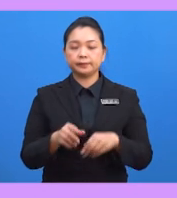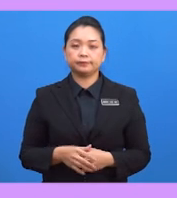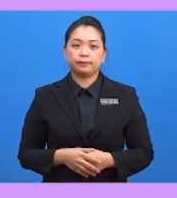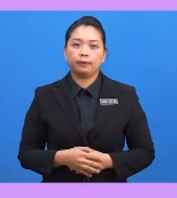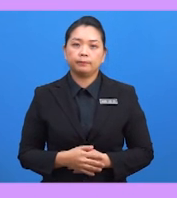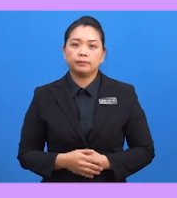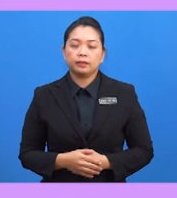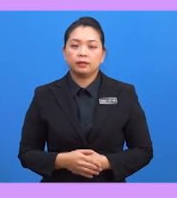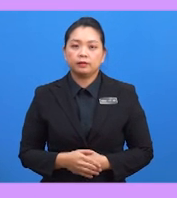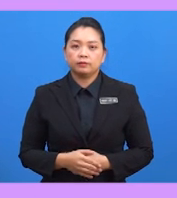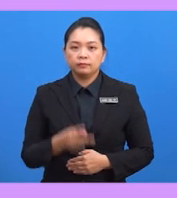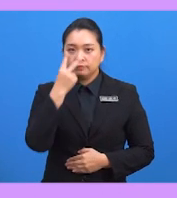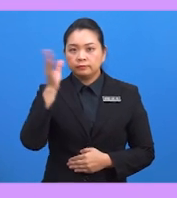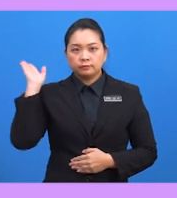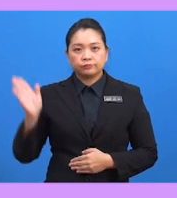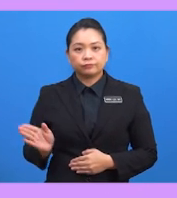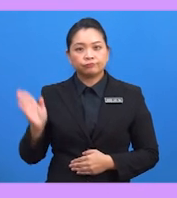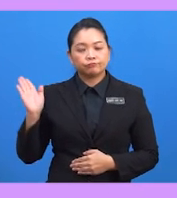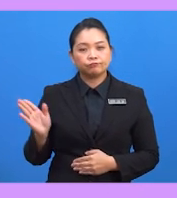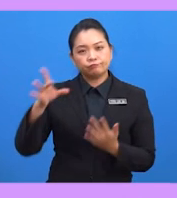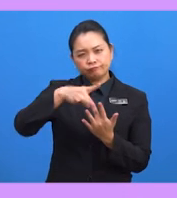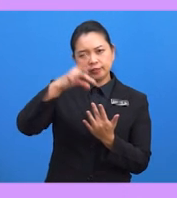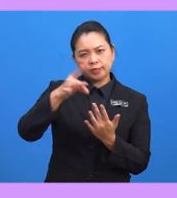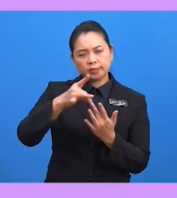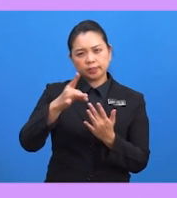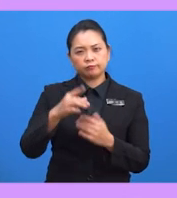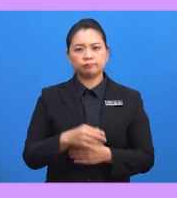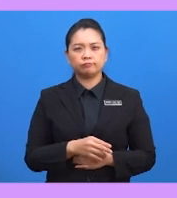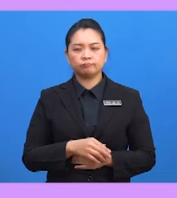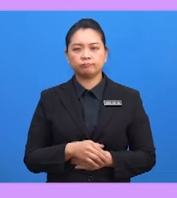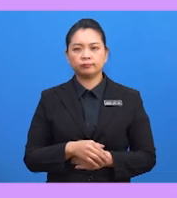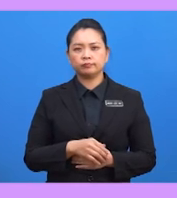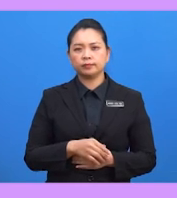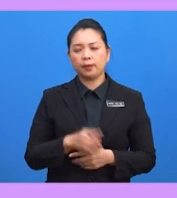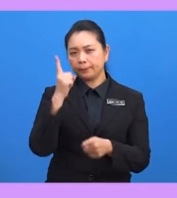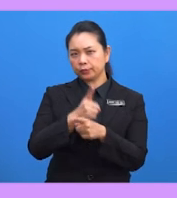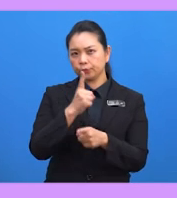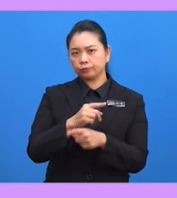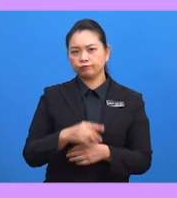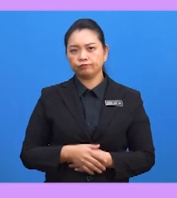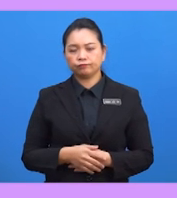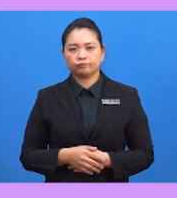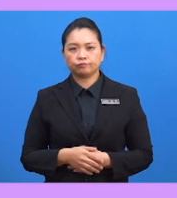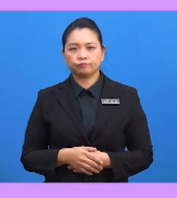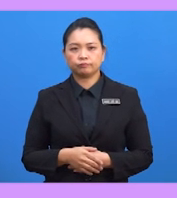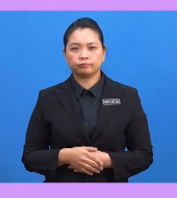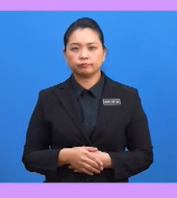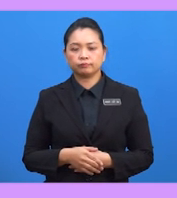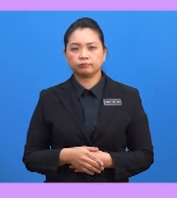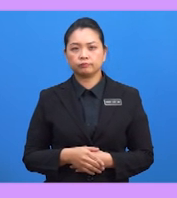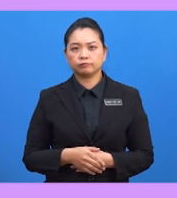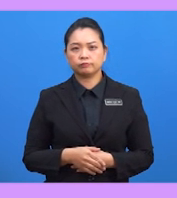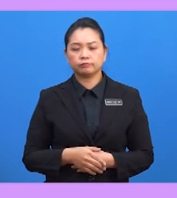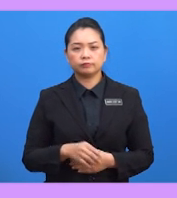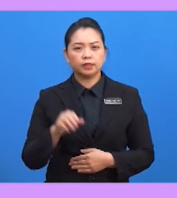bersama-sama. Soalan 1. Pilih pasangan pernyataan yang tepat. A. Harga